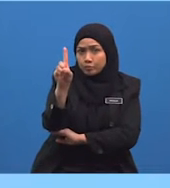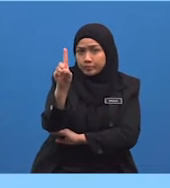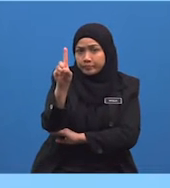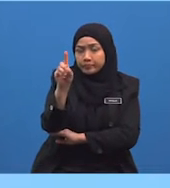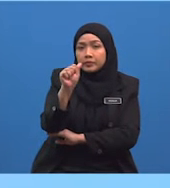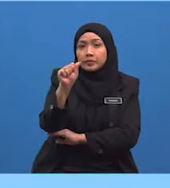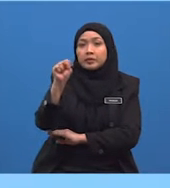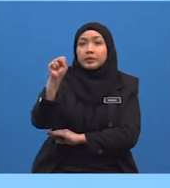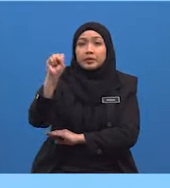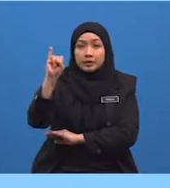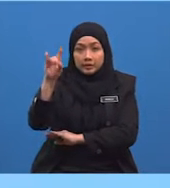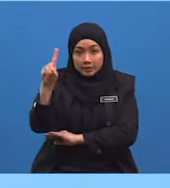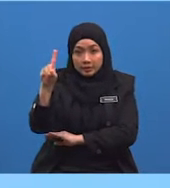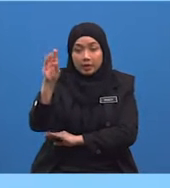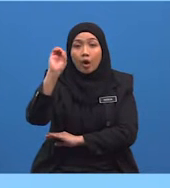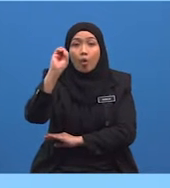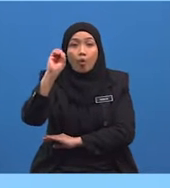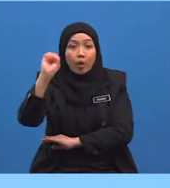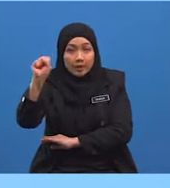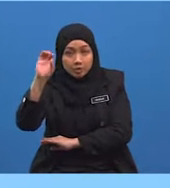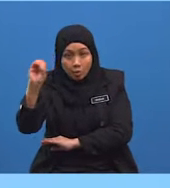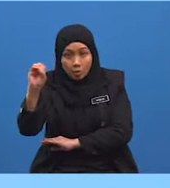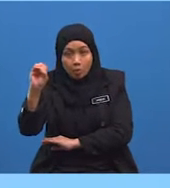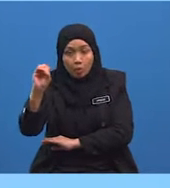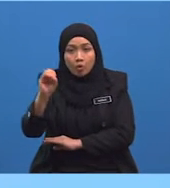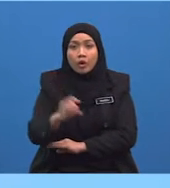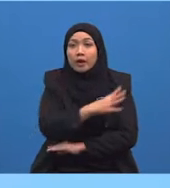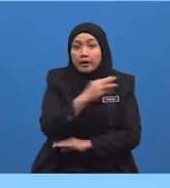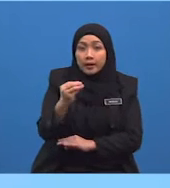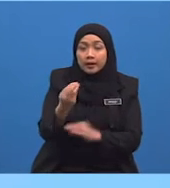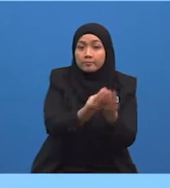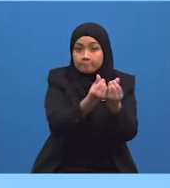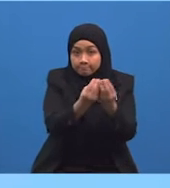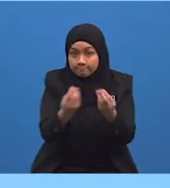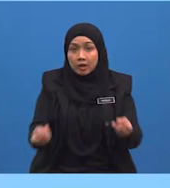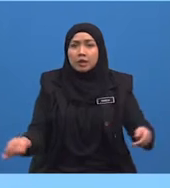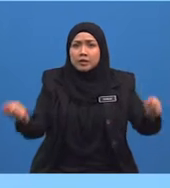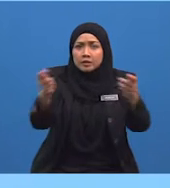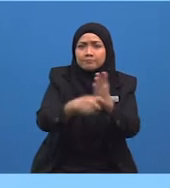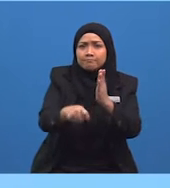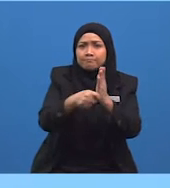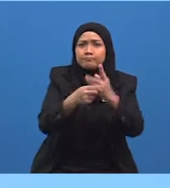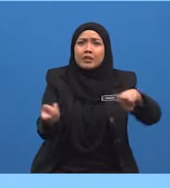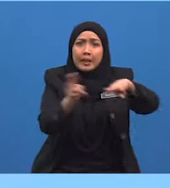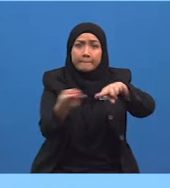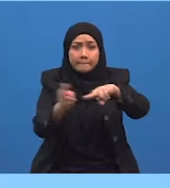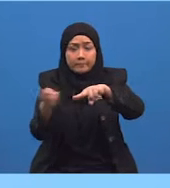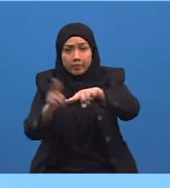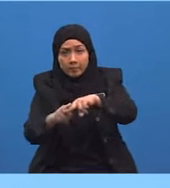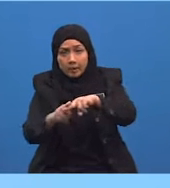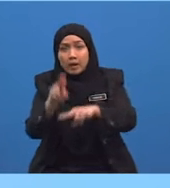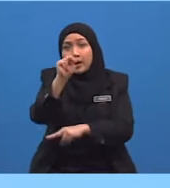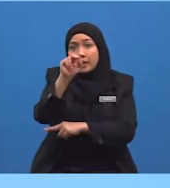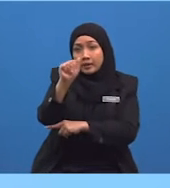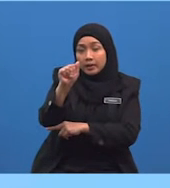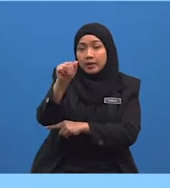asid sulfurik dan larutan natrium hidroksida dicampurkan, apakah hasilnya?